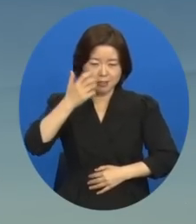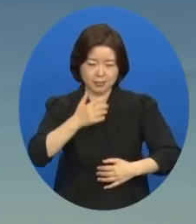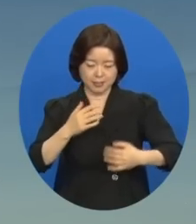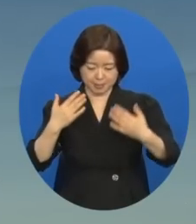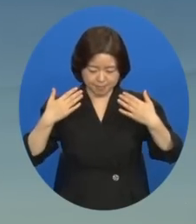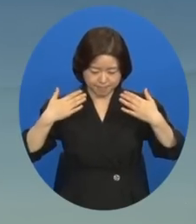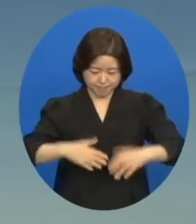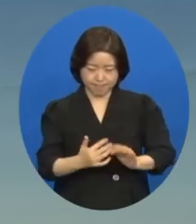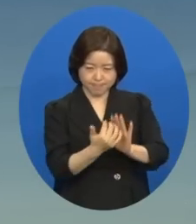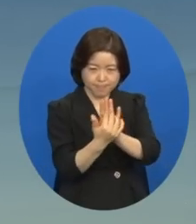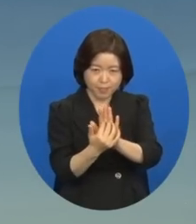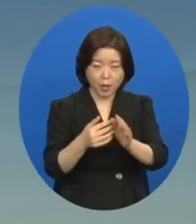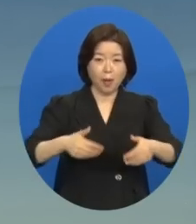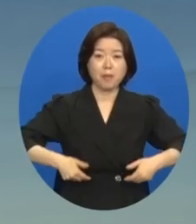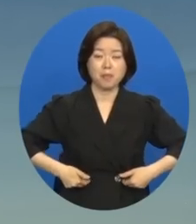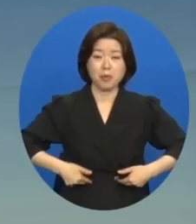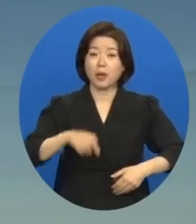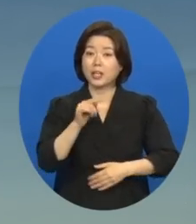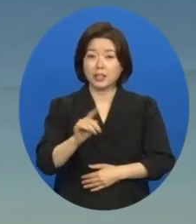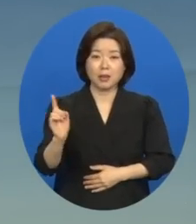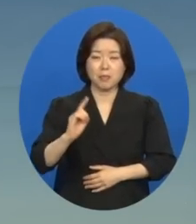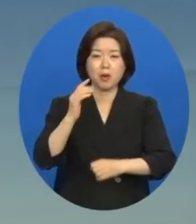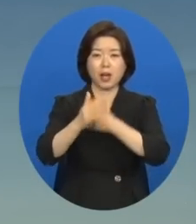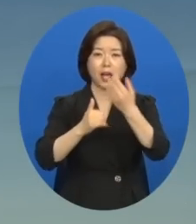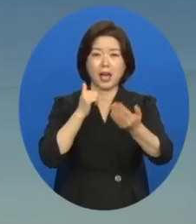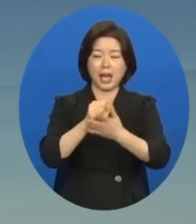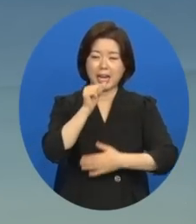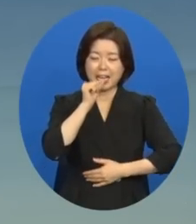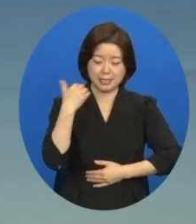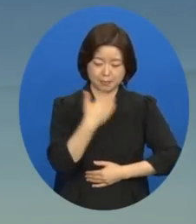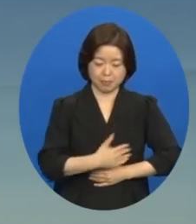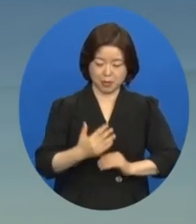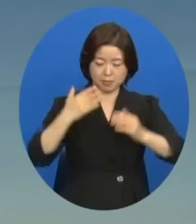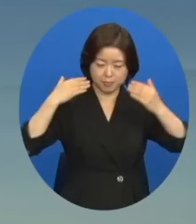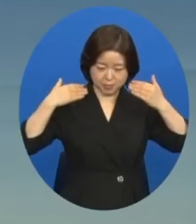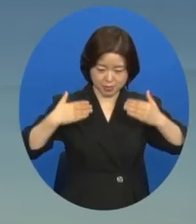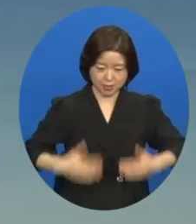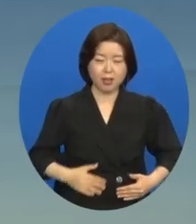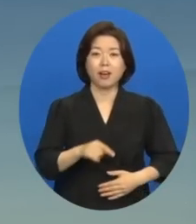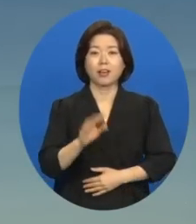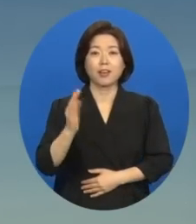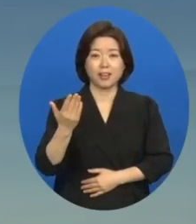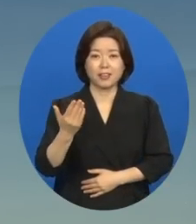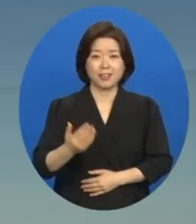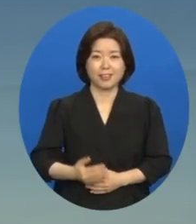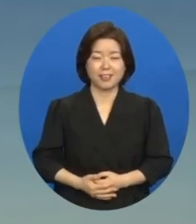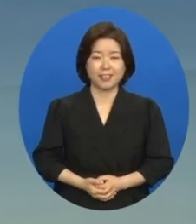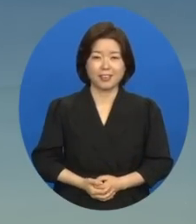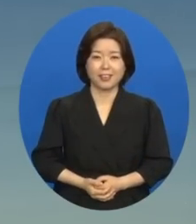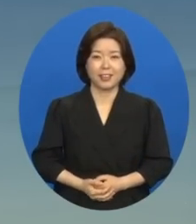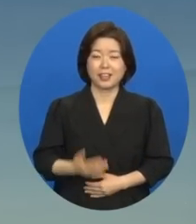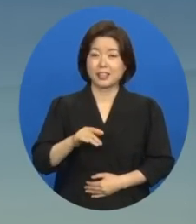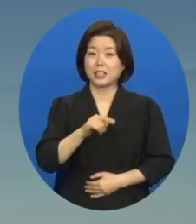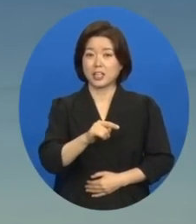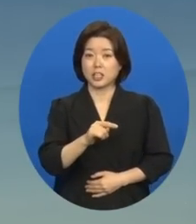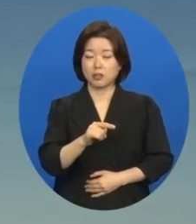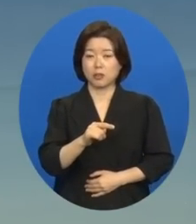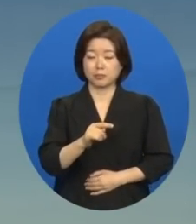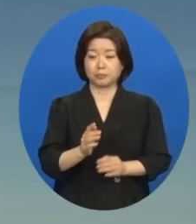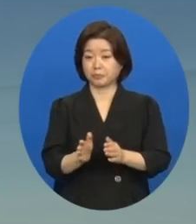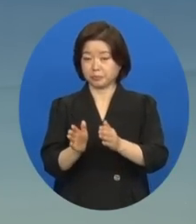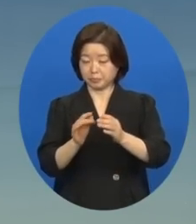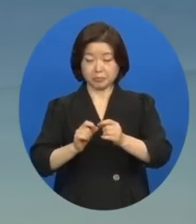되는데 그것이 하나님의 전신 갑주다라고 말하고 있어요. 그런데 이거 조금